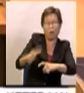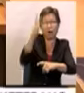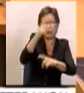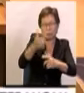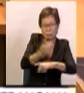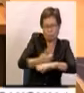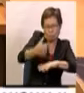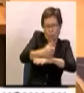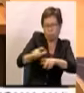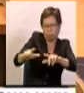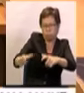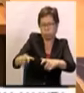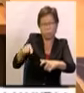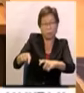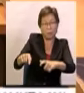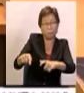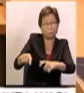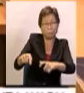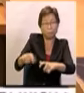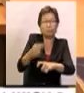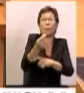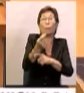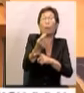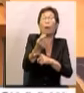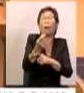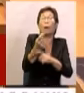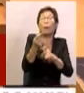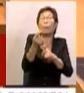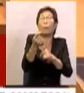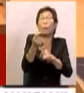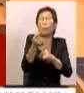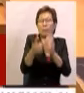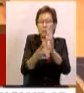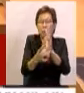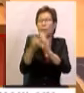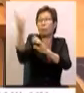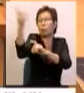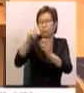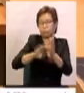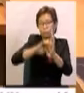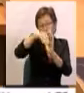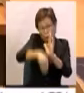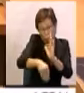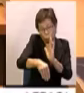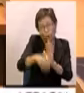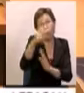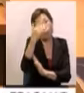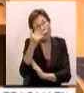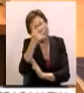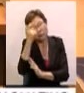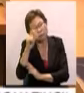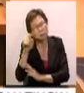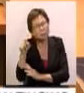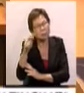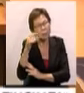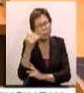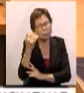hedging. Okay, apabila harga sawit global jatuh, okay, disebabkan oleh